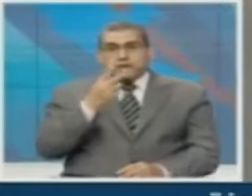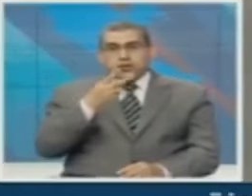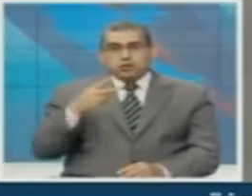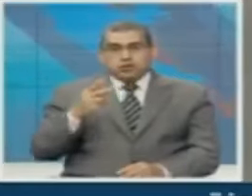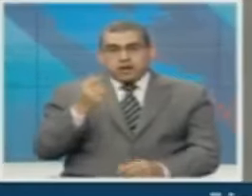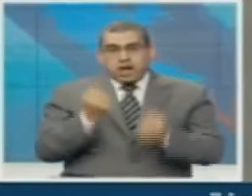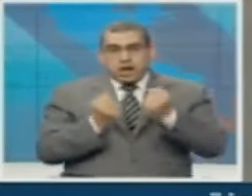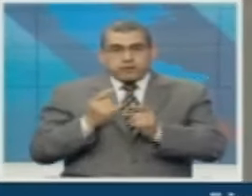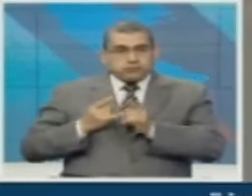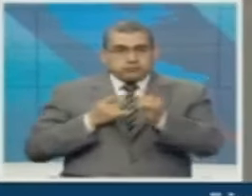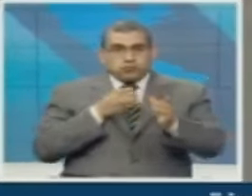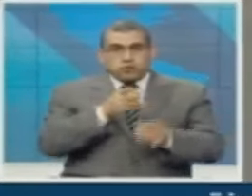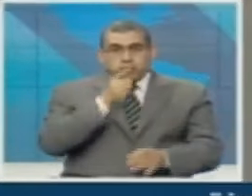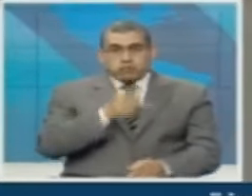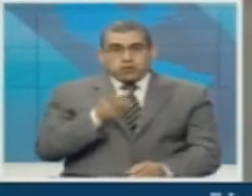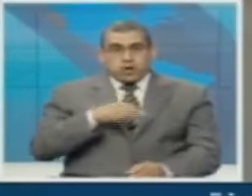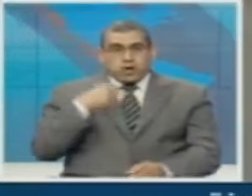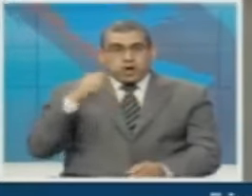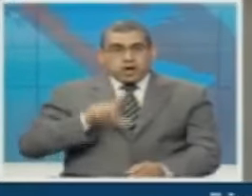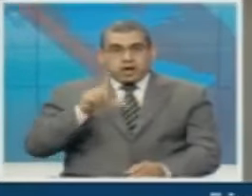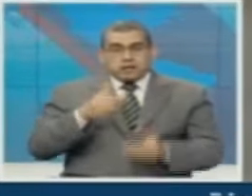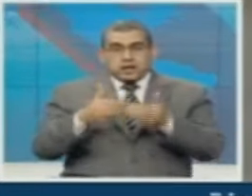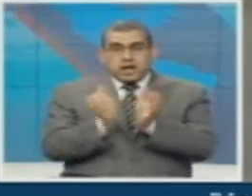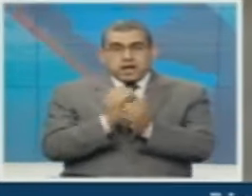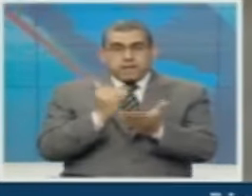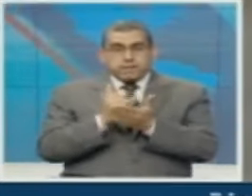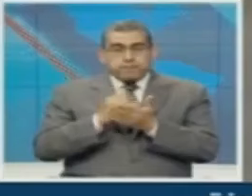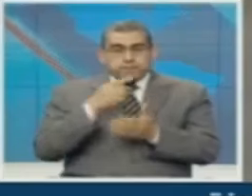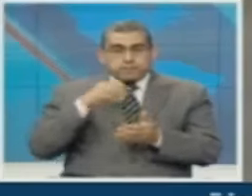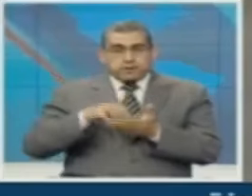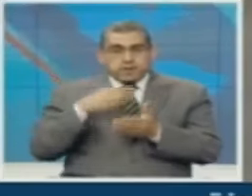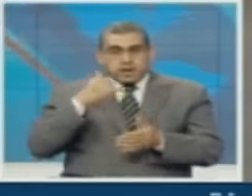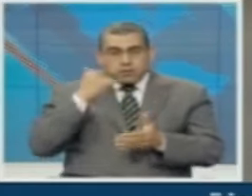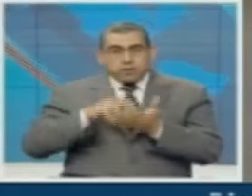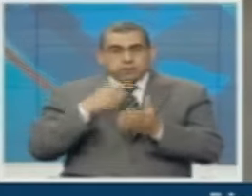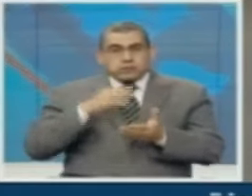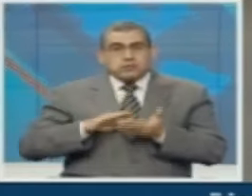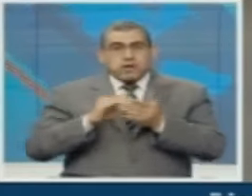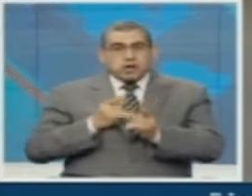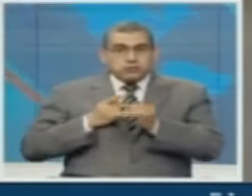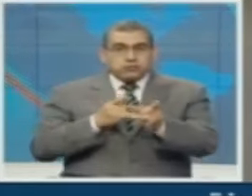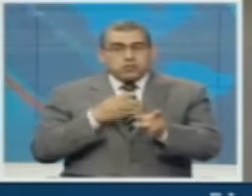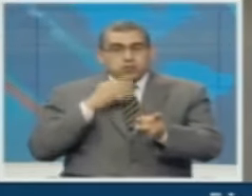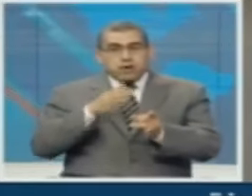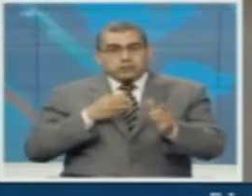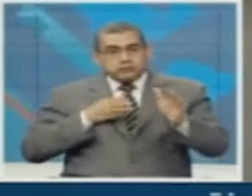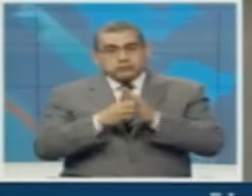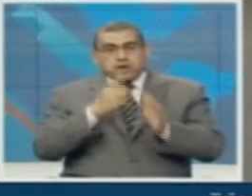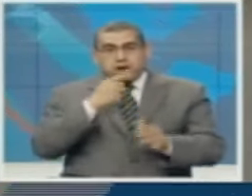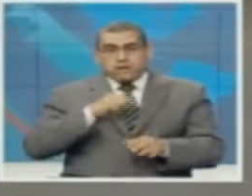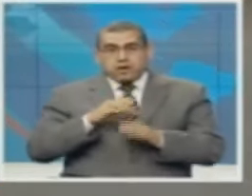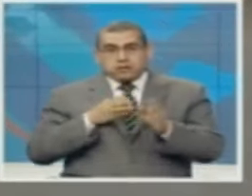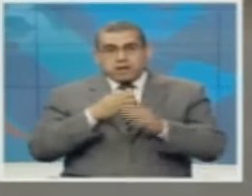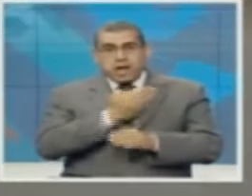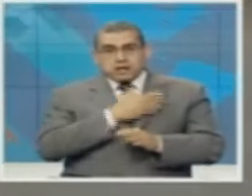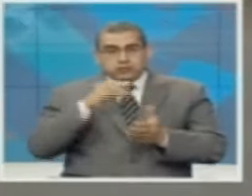322 شاحنة. وأشار رئيس الهيئة العامة للاستعلامات إلى أن عدد شاحنات المساعدات التي دخلت عبر معبر رفح إلى